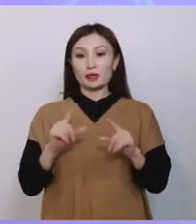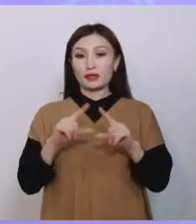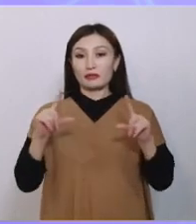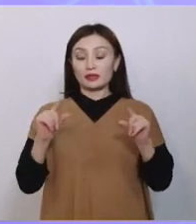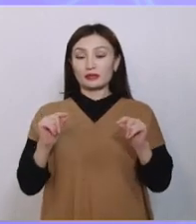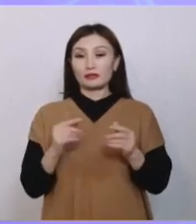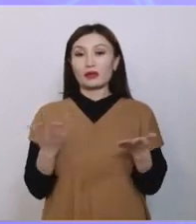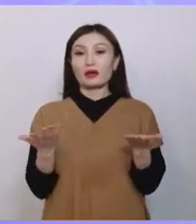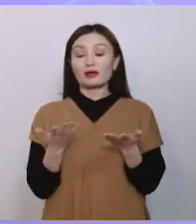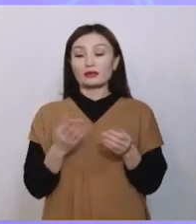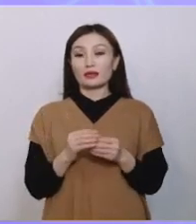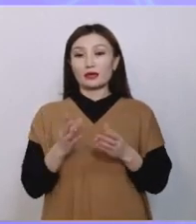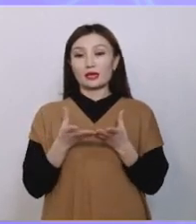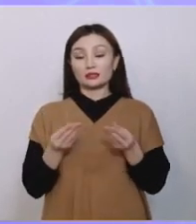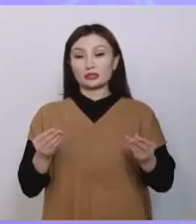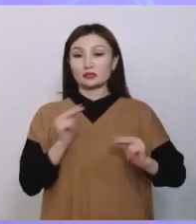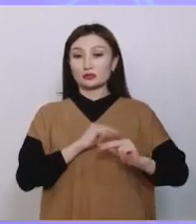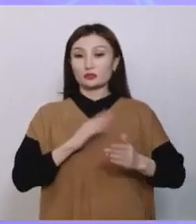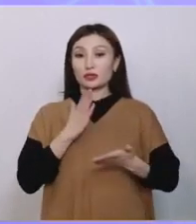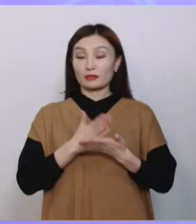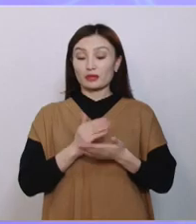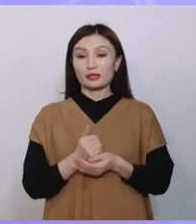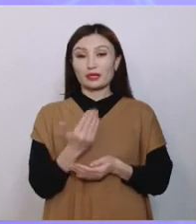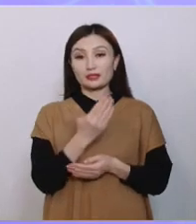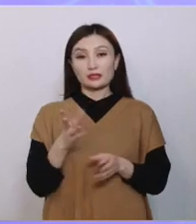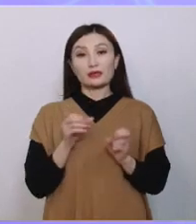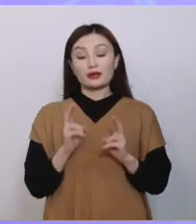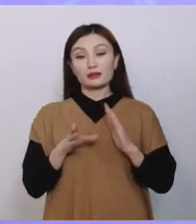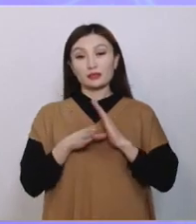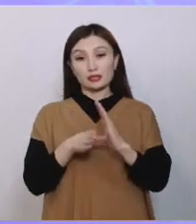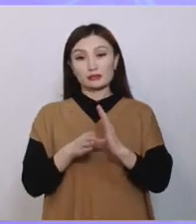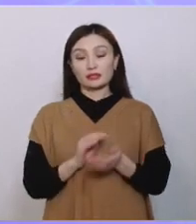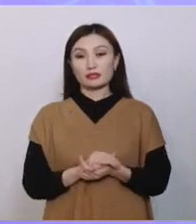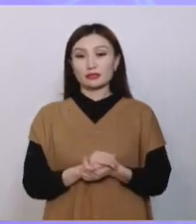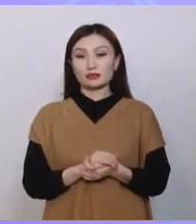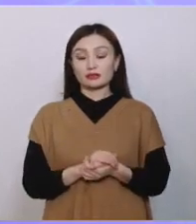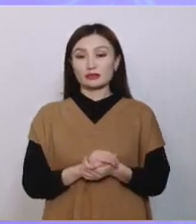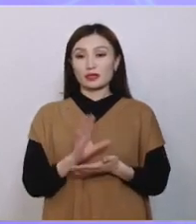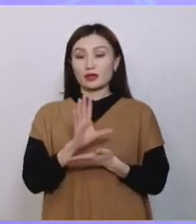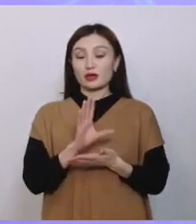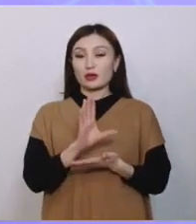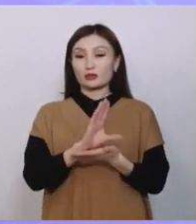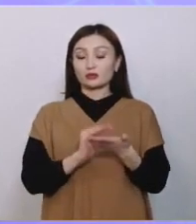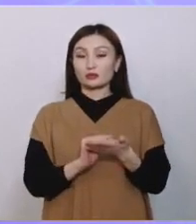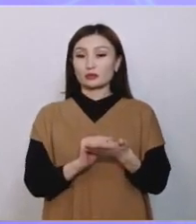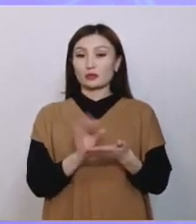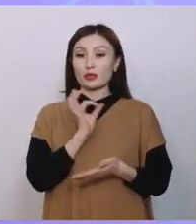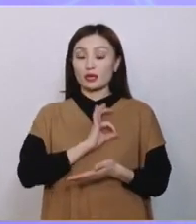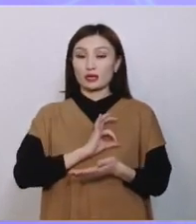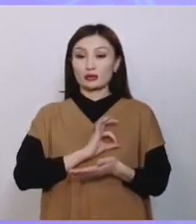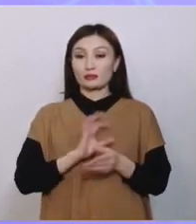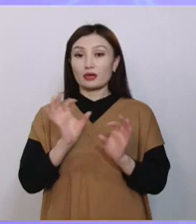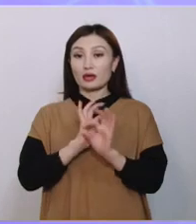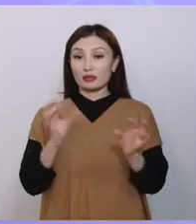Мектепте қандай жазғы жұмыштар бар? Сілер қантип жардан бересіңер? Үлгіге таянып, айтып бергіле.